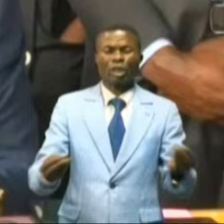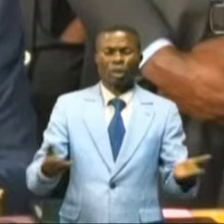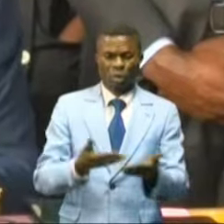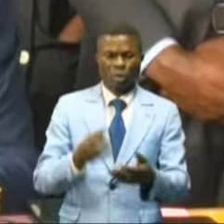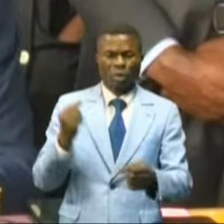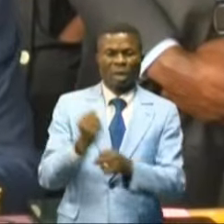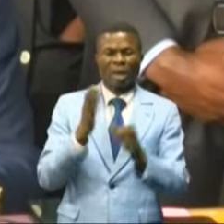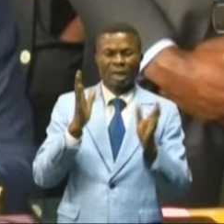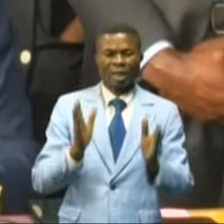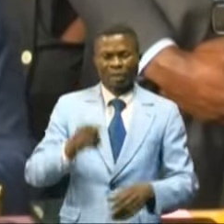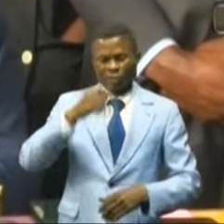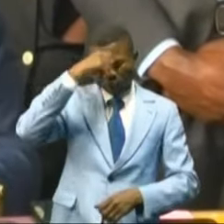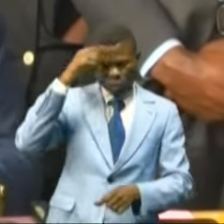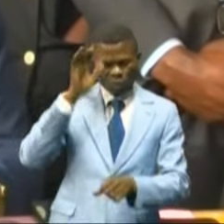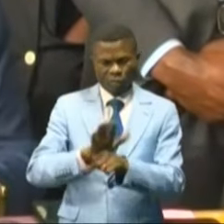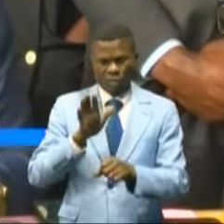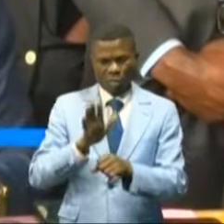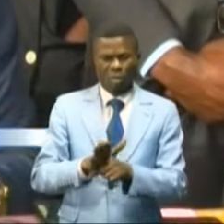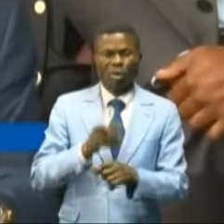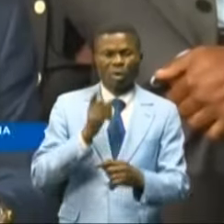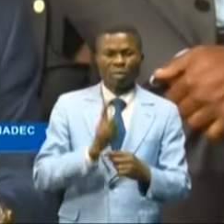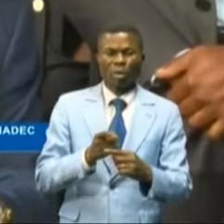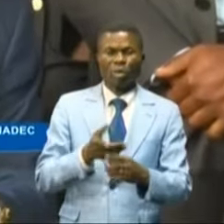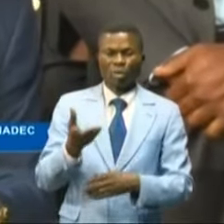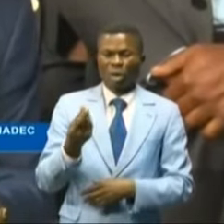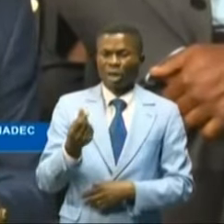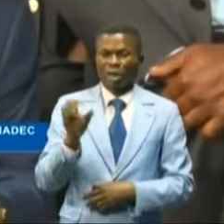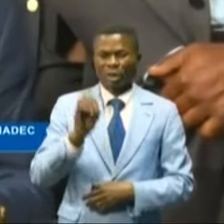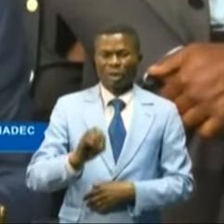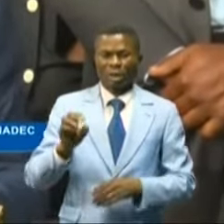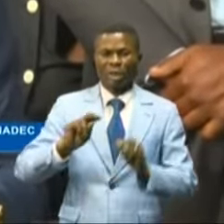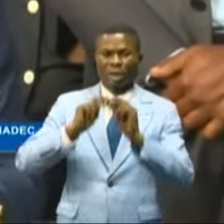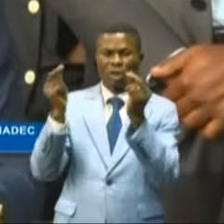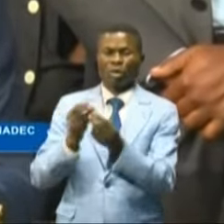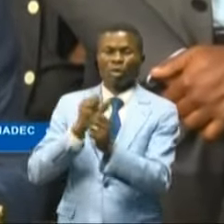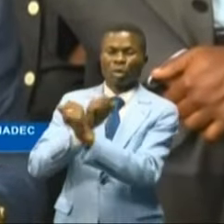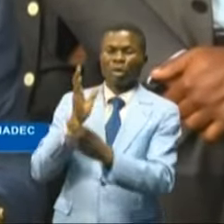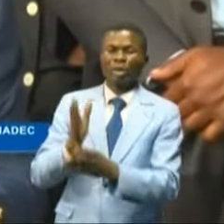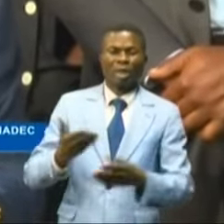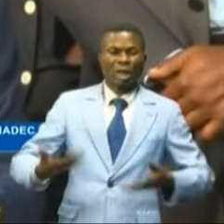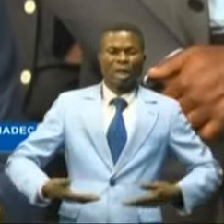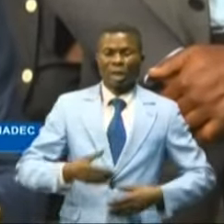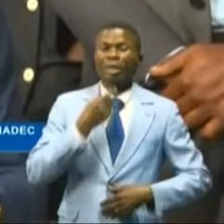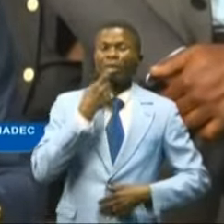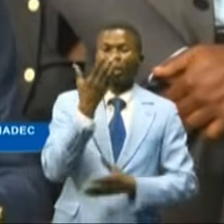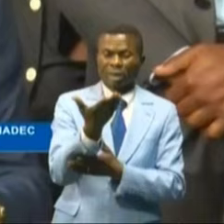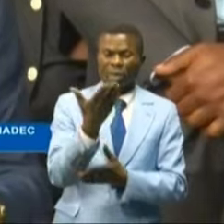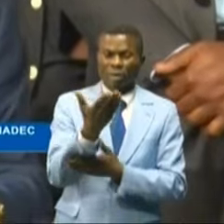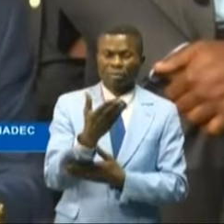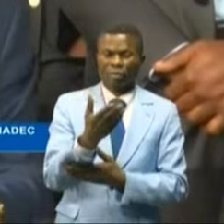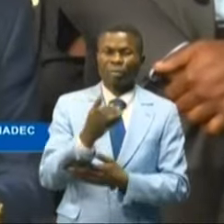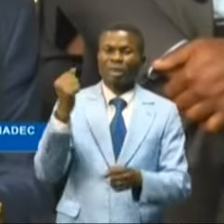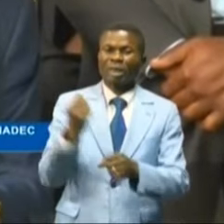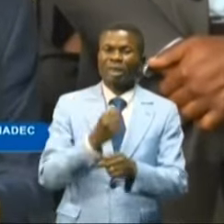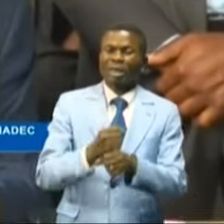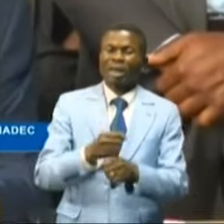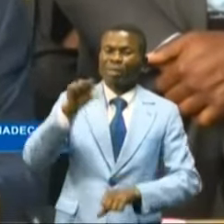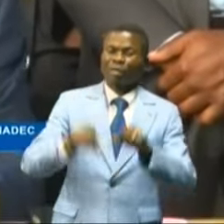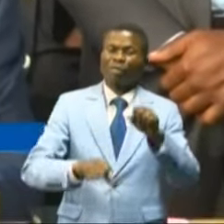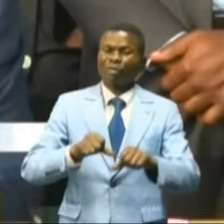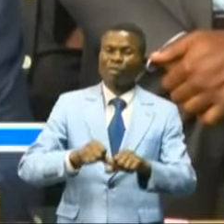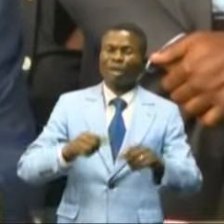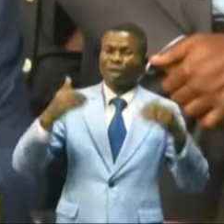l'agence éprouve d'énormes difficultés financières, la délégation syndicale déplore l'ingérence du conseil